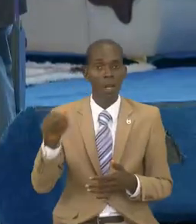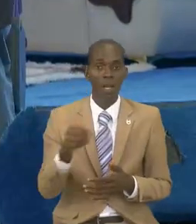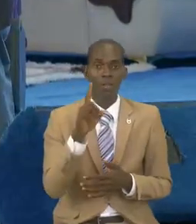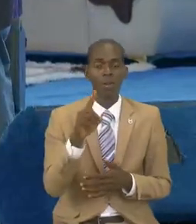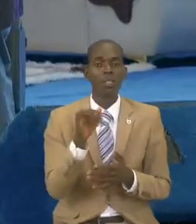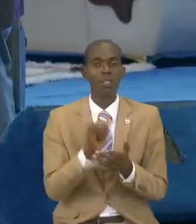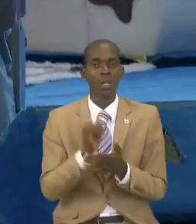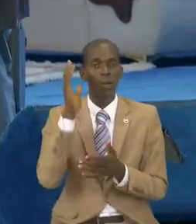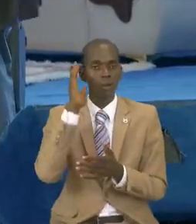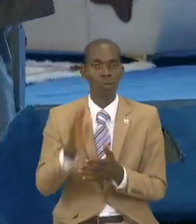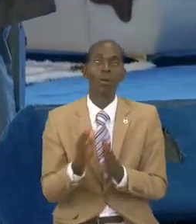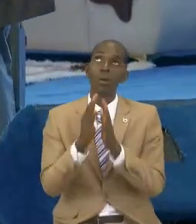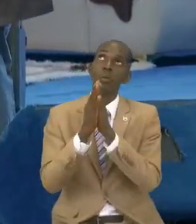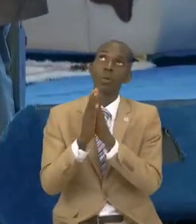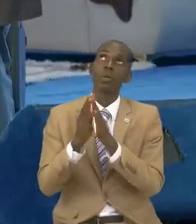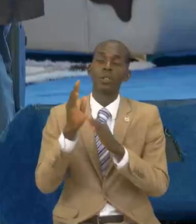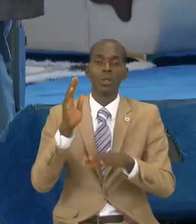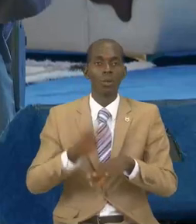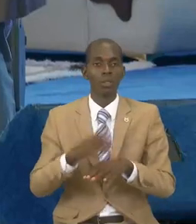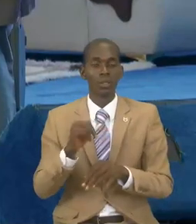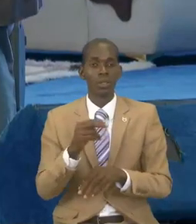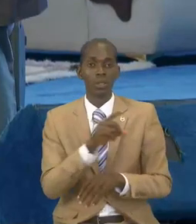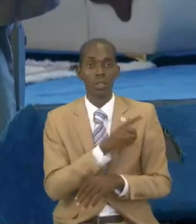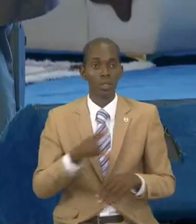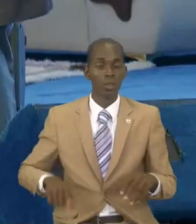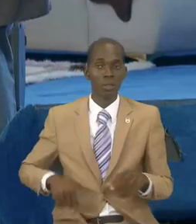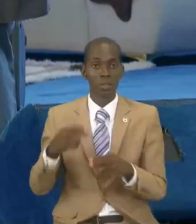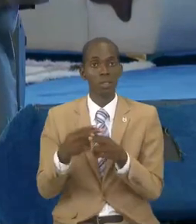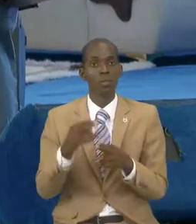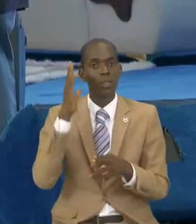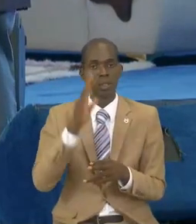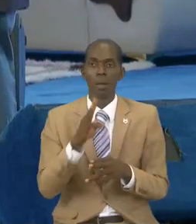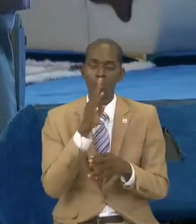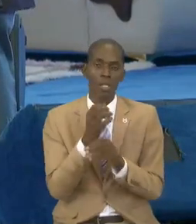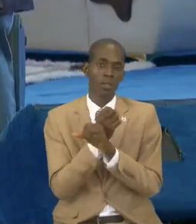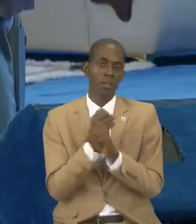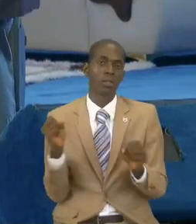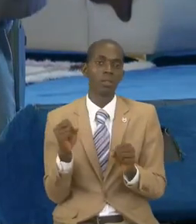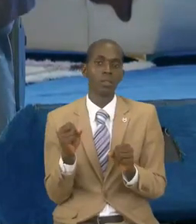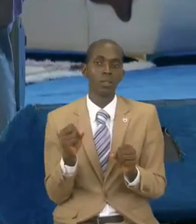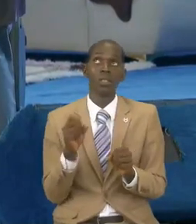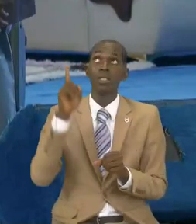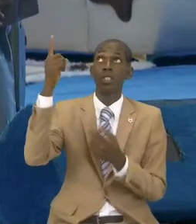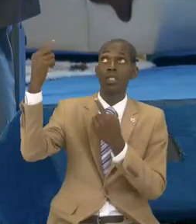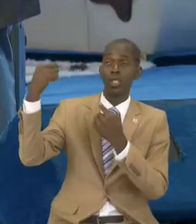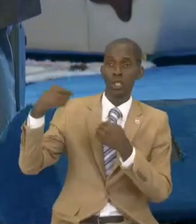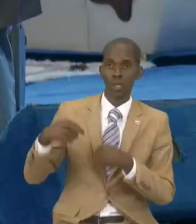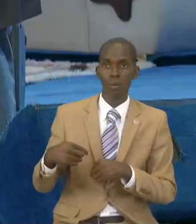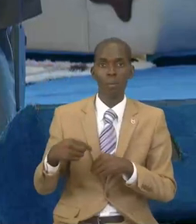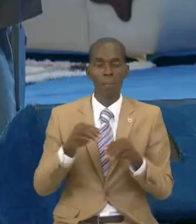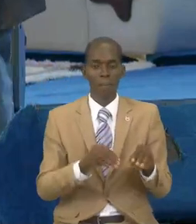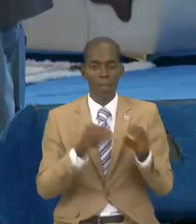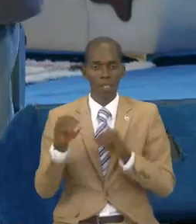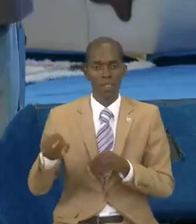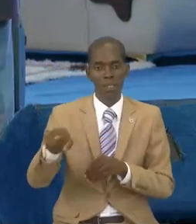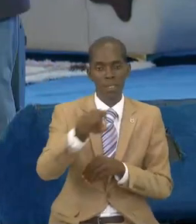quiconque invoquera le nom du Seigneur sera sauvé. Il vient fixant